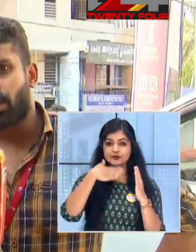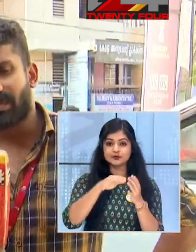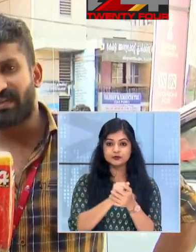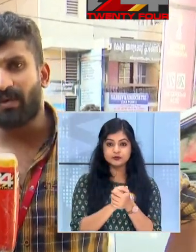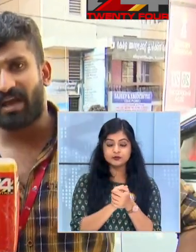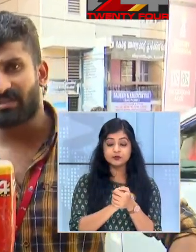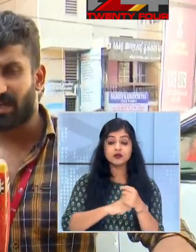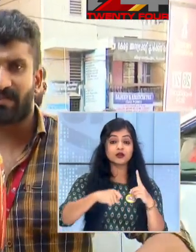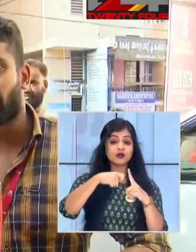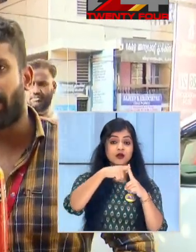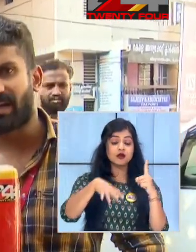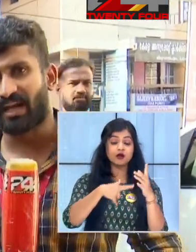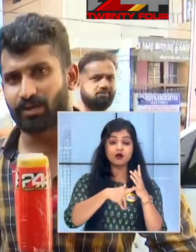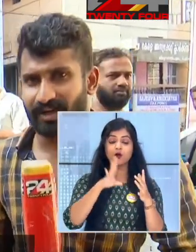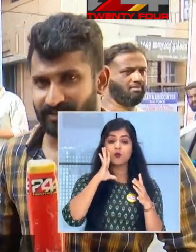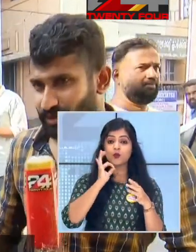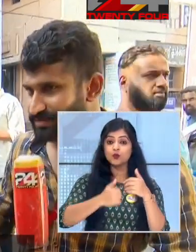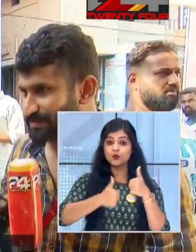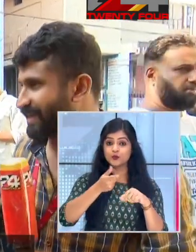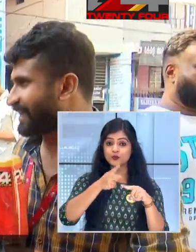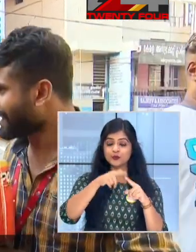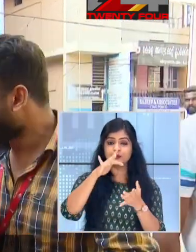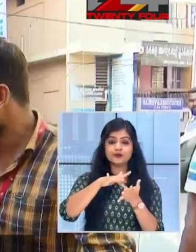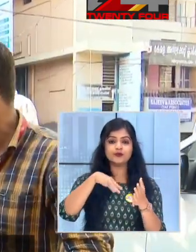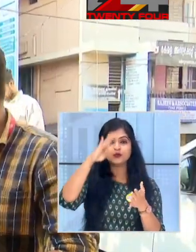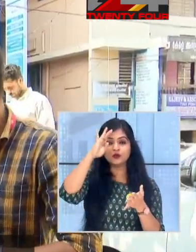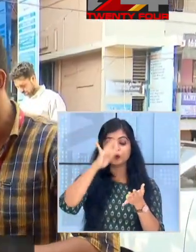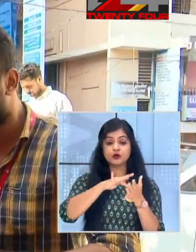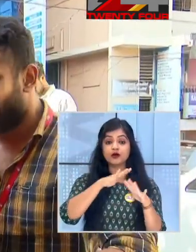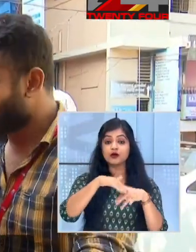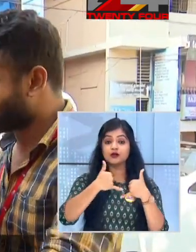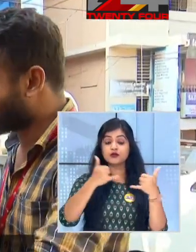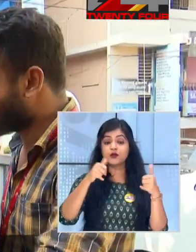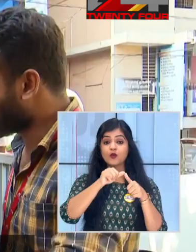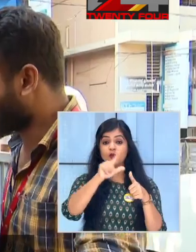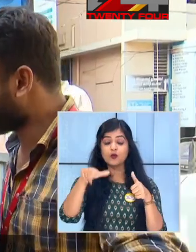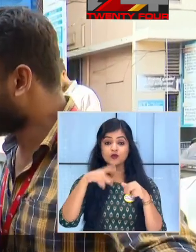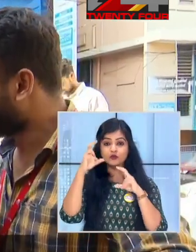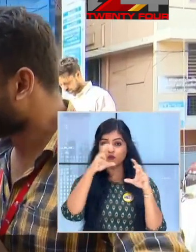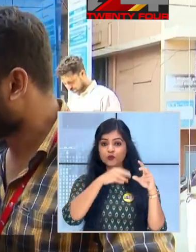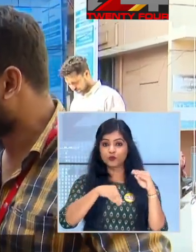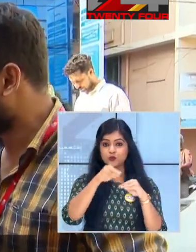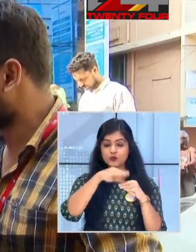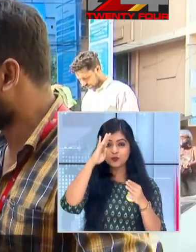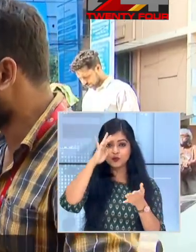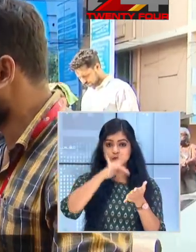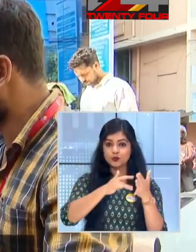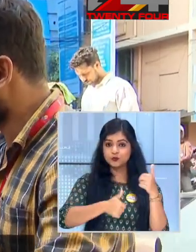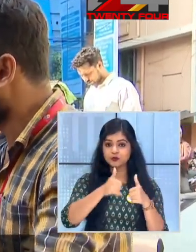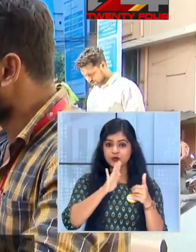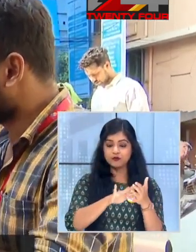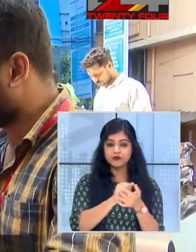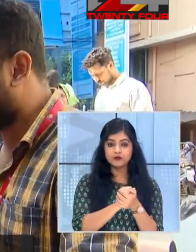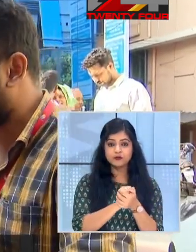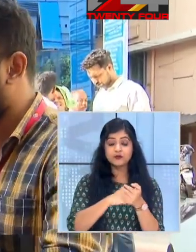തന്നെ ഏറ്റവും ശ്രദ്ധേയമായ മത്സരം നടക്കുന്ന മണ്ഡലങ്ങളിലൊന്നാണ് തൃശൂർ. സംസ്ഥാനത്തെ അല്ല, രാജ്യത്തെ ആകെ ഒരു ശ്രദ്ധ ഇതിനോടകം തന്നെ തൃശൂർ കേന്ദ്രീകരിച്ച് വരികയും ചെയ്തു.